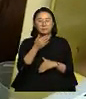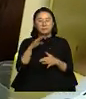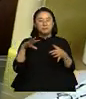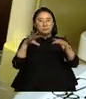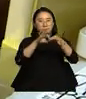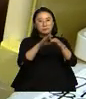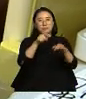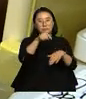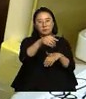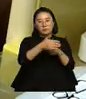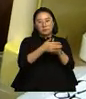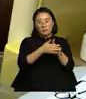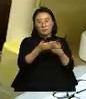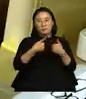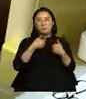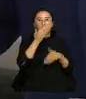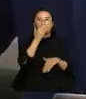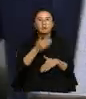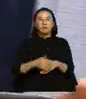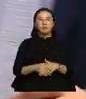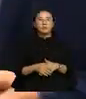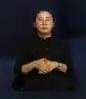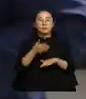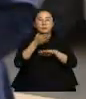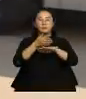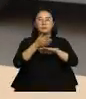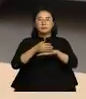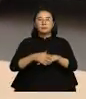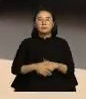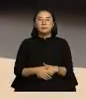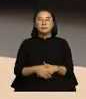연결해 드리면 거기 자세한 안내를 받으시면 되겠습니다. 네, 오늘 말씀